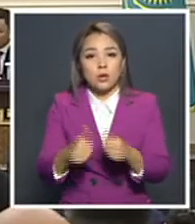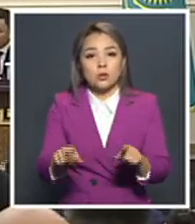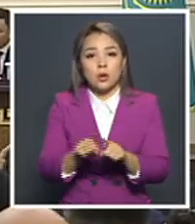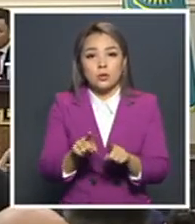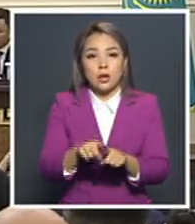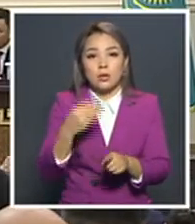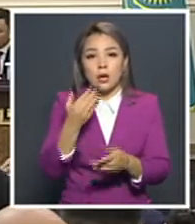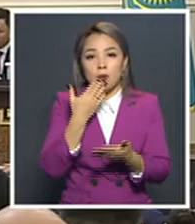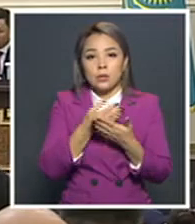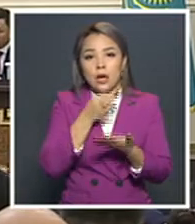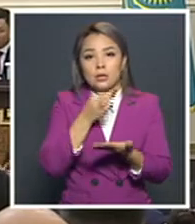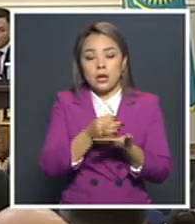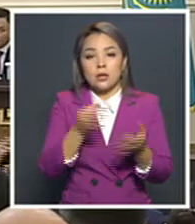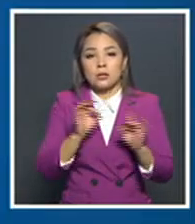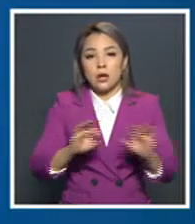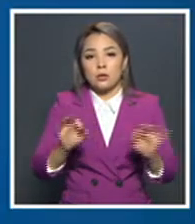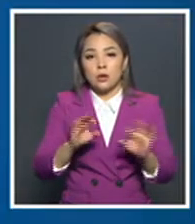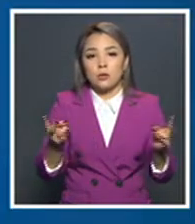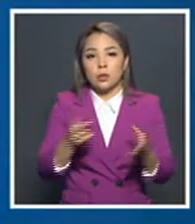бөлігін пысықтау қажет.